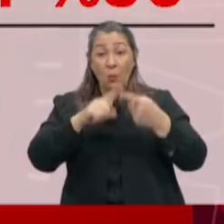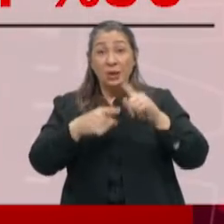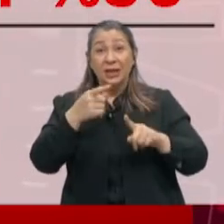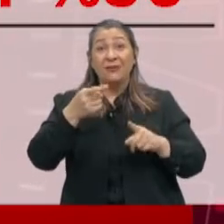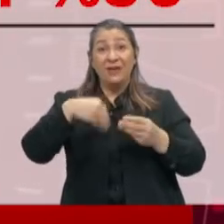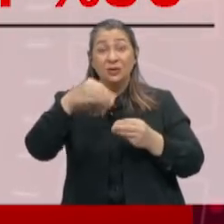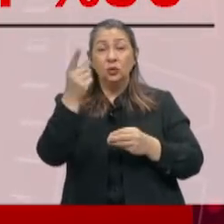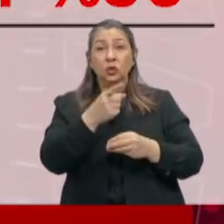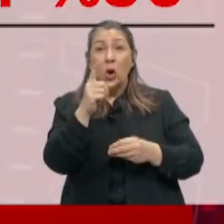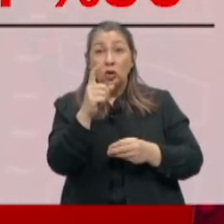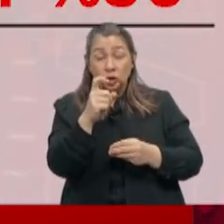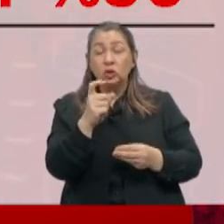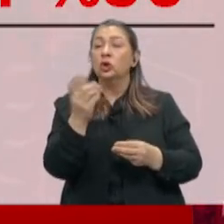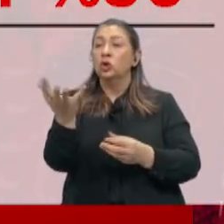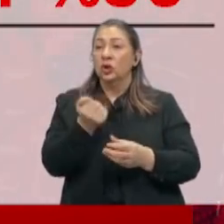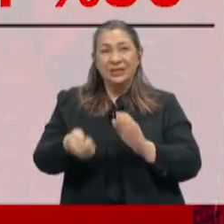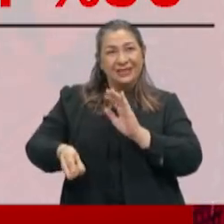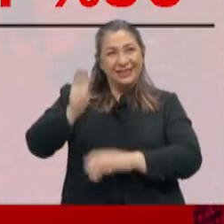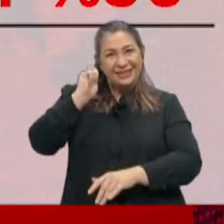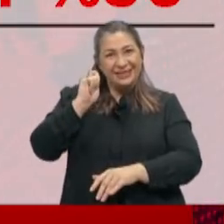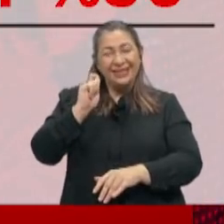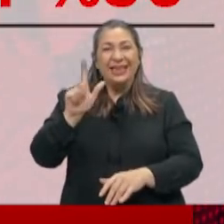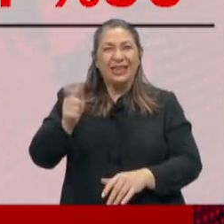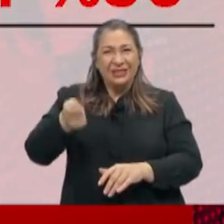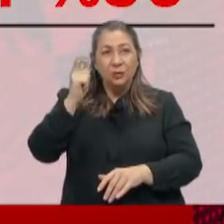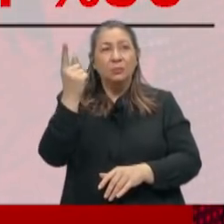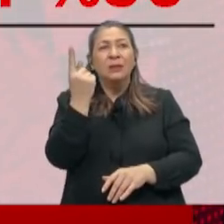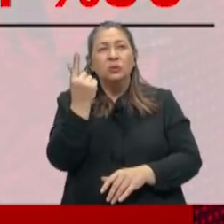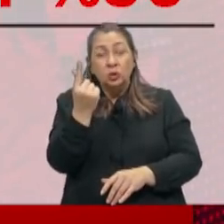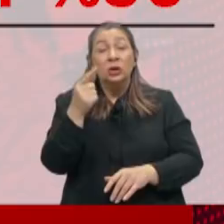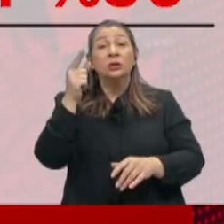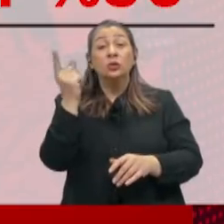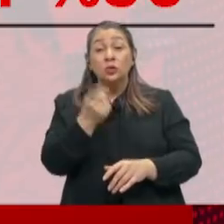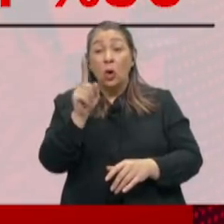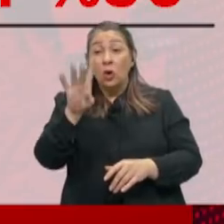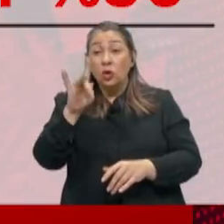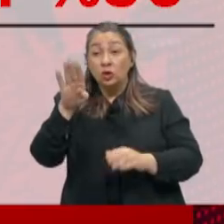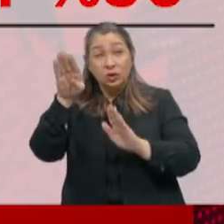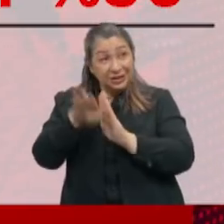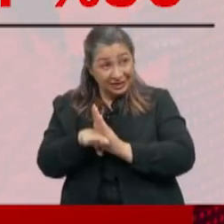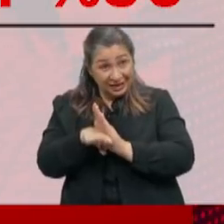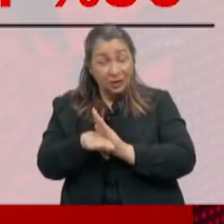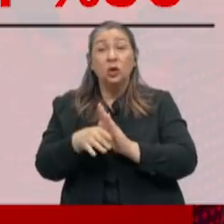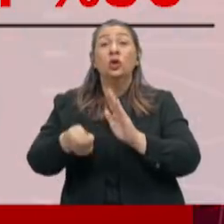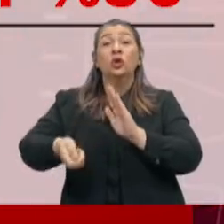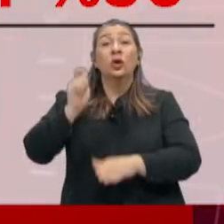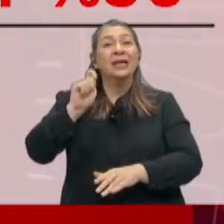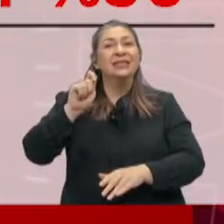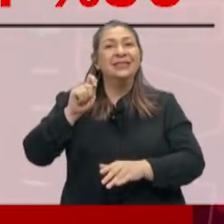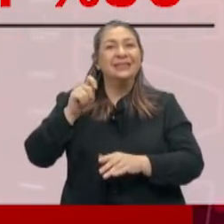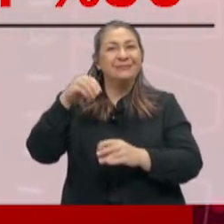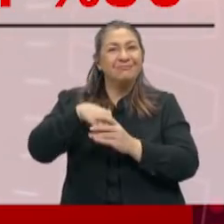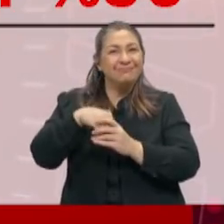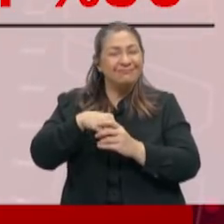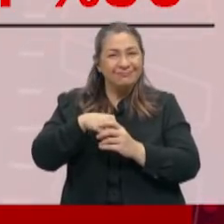faizi %19 iken tüketici kredisi aylık faizi %1,5'tu. Faiz %14'e indirildi, tüketici kredi